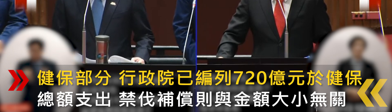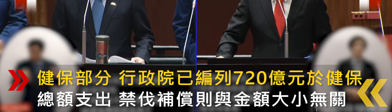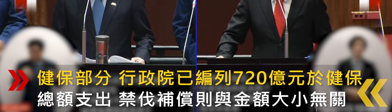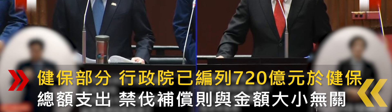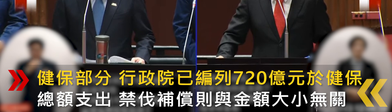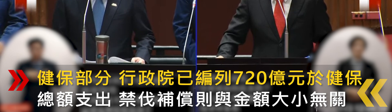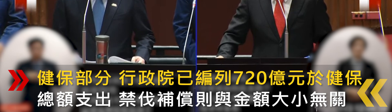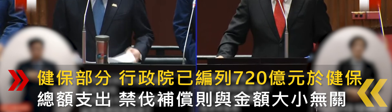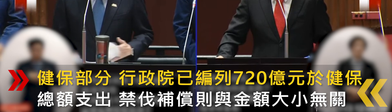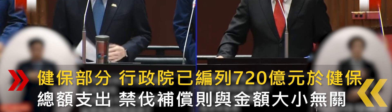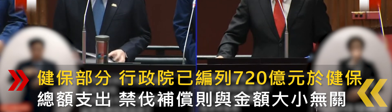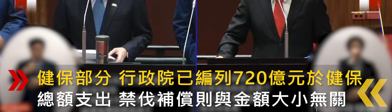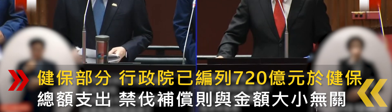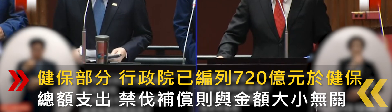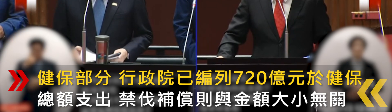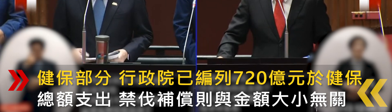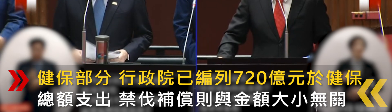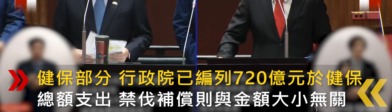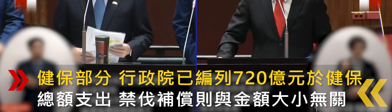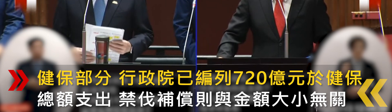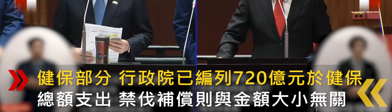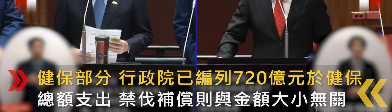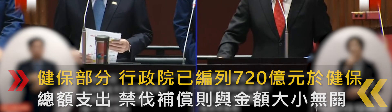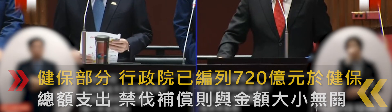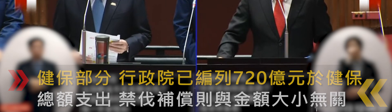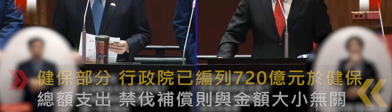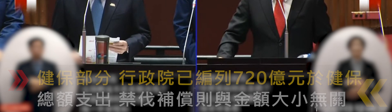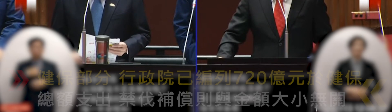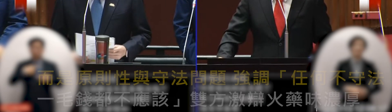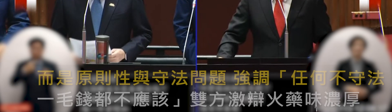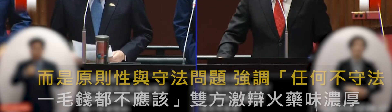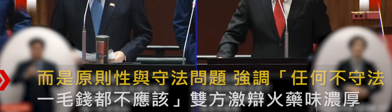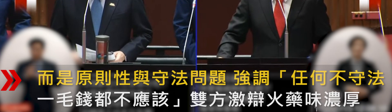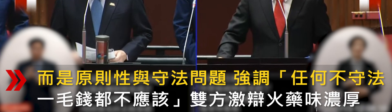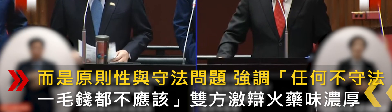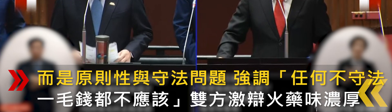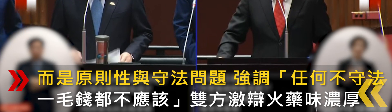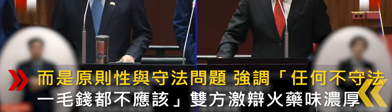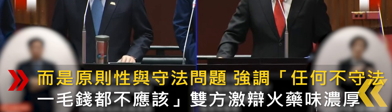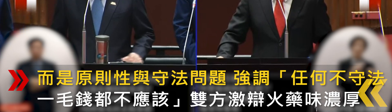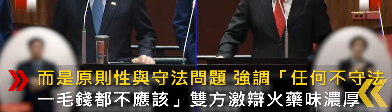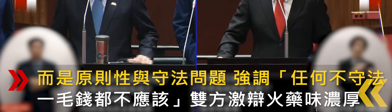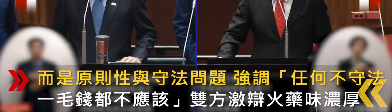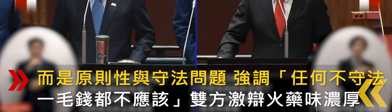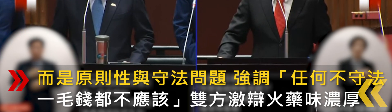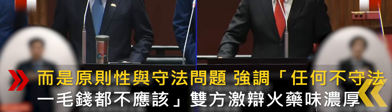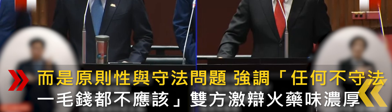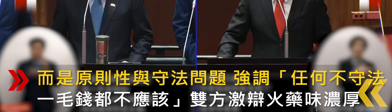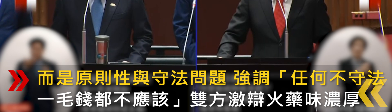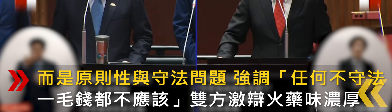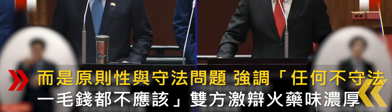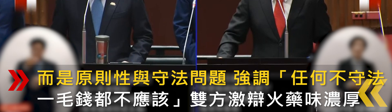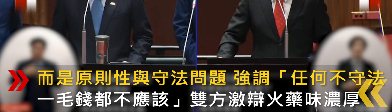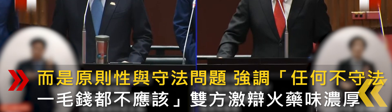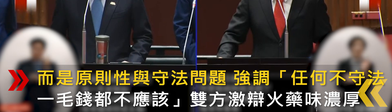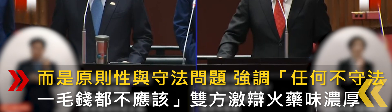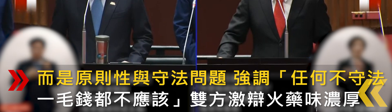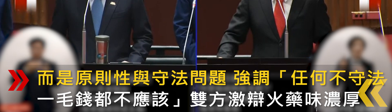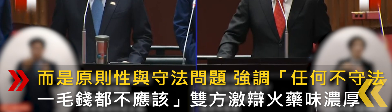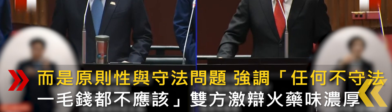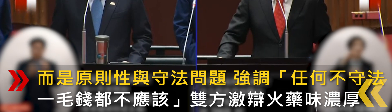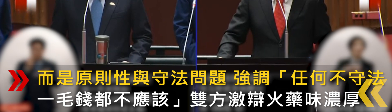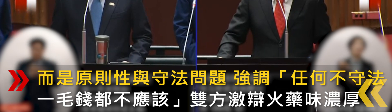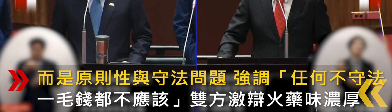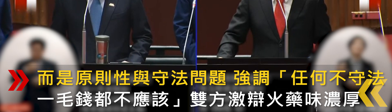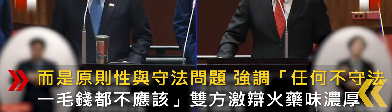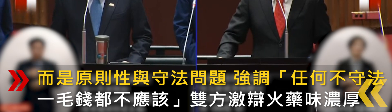列了712亿的 支出。700亿，好。 对，那么公粮的 800亿， 在进法补偿这一项下， 进法补偿多少